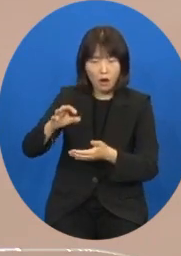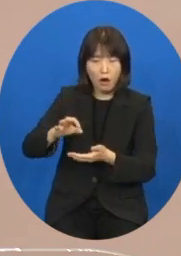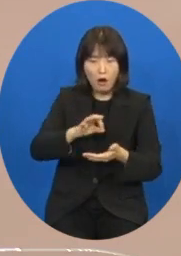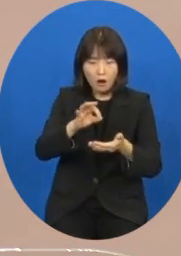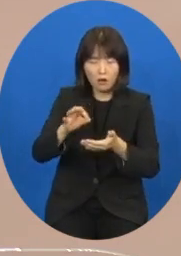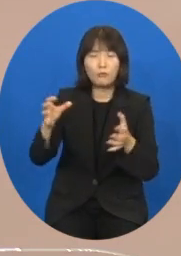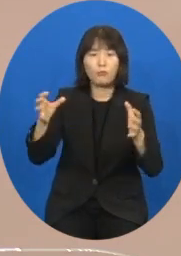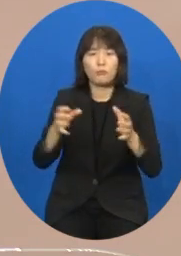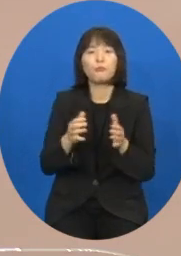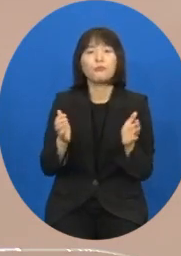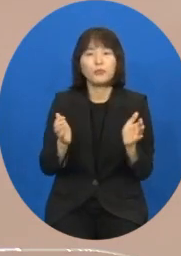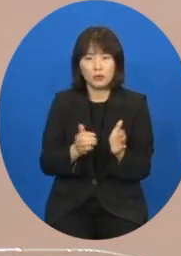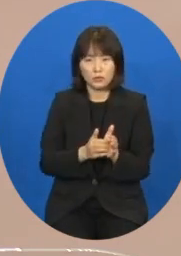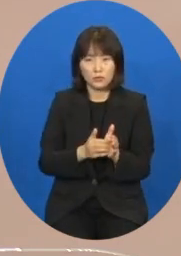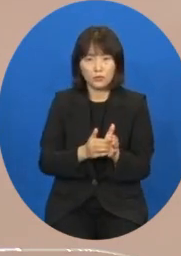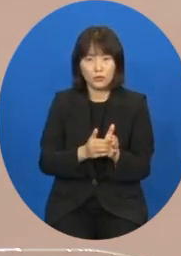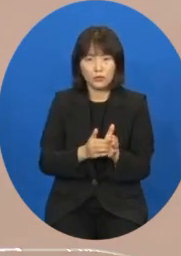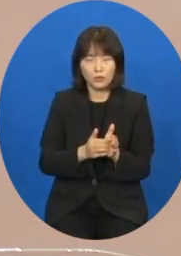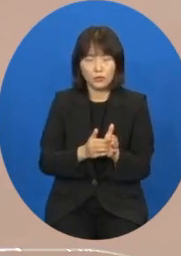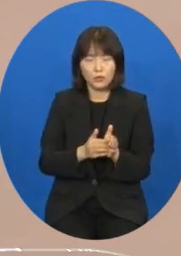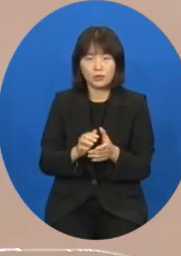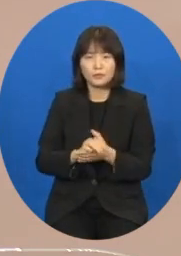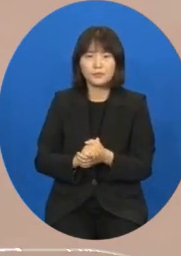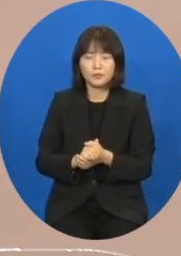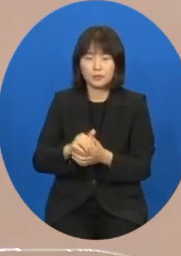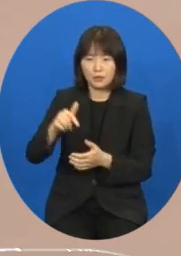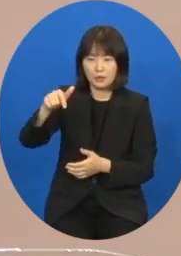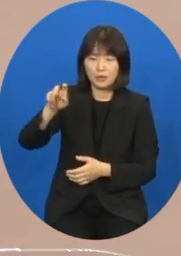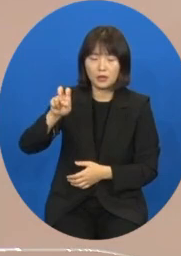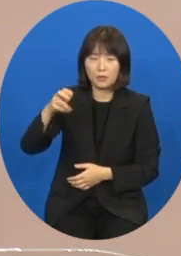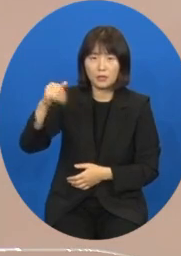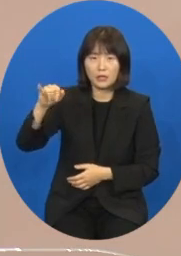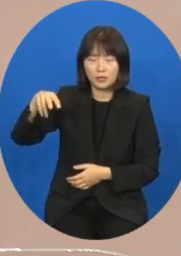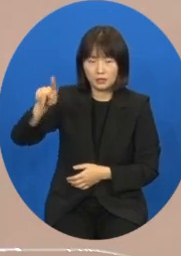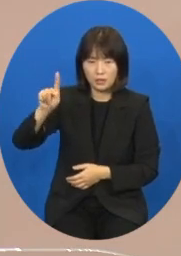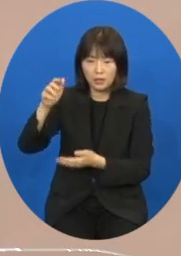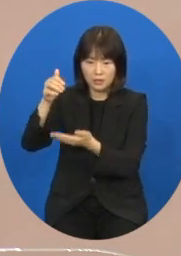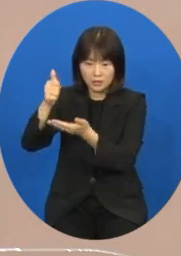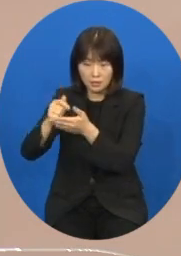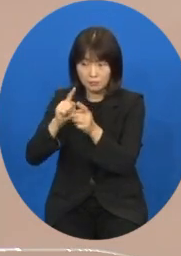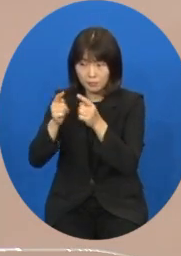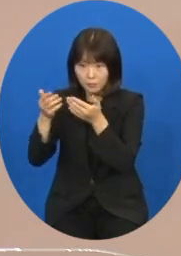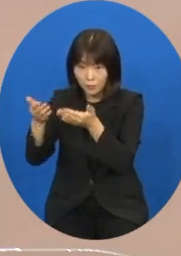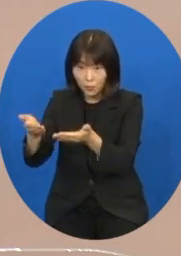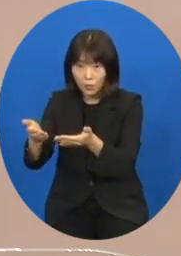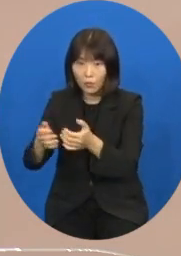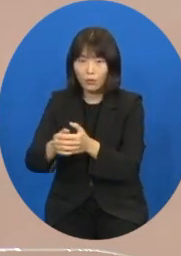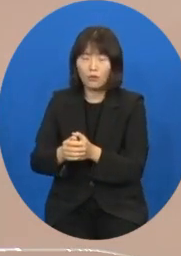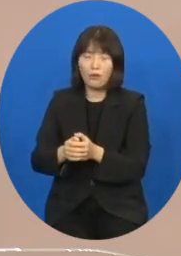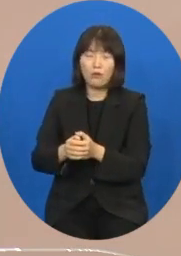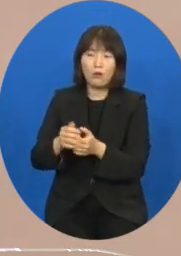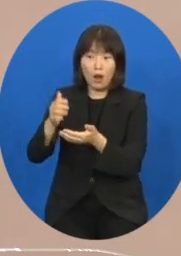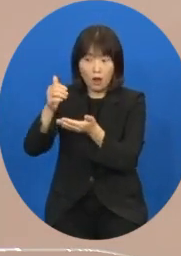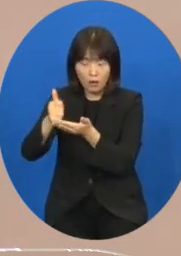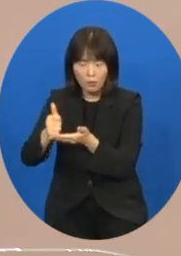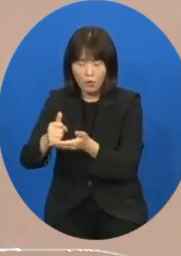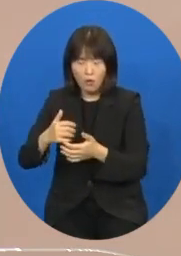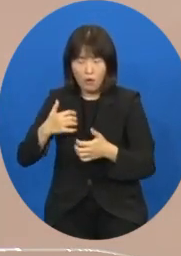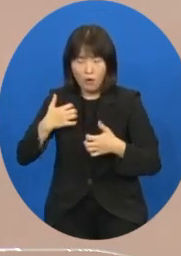겁니다. 그래서 감리사님께 그 말씀을 드렸더니 감사님이 정말